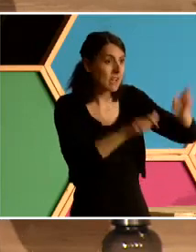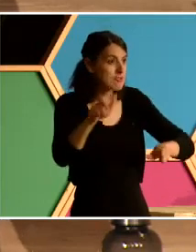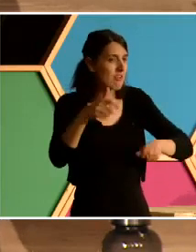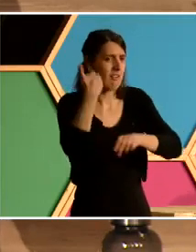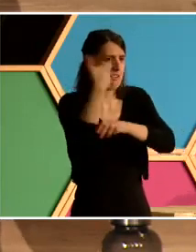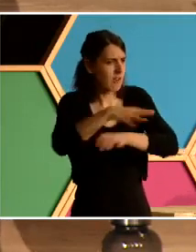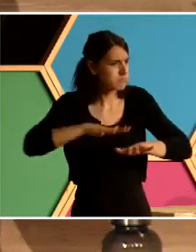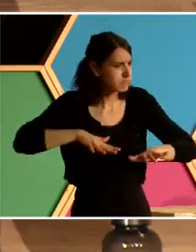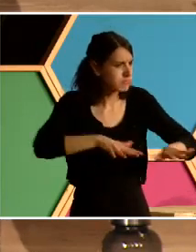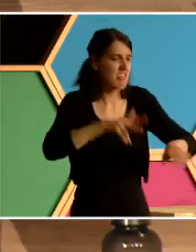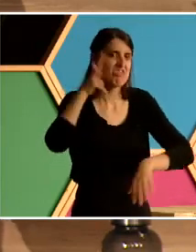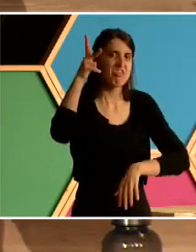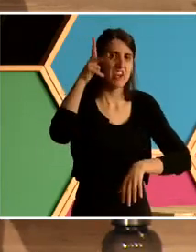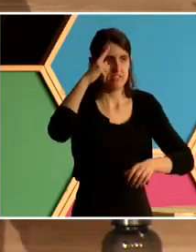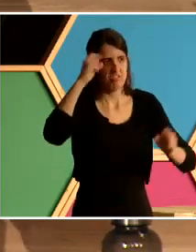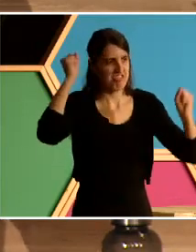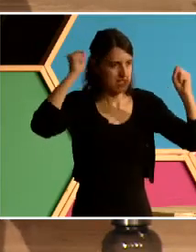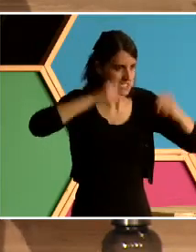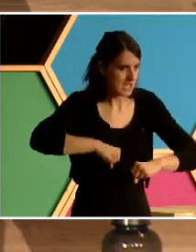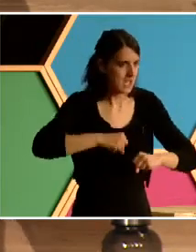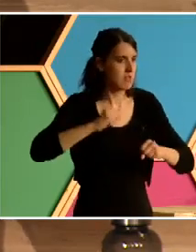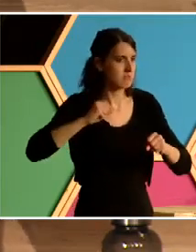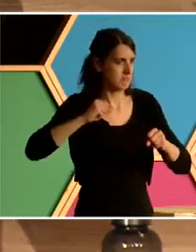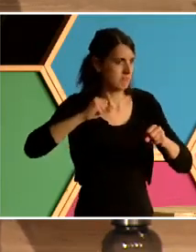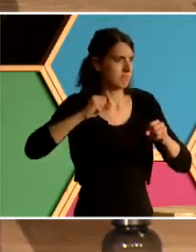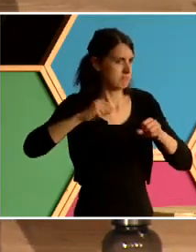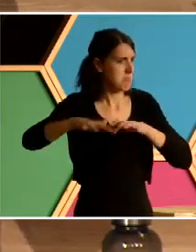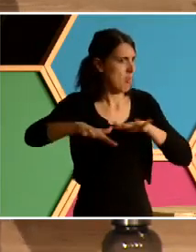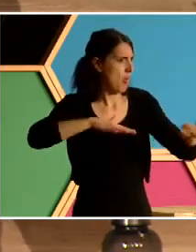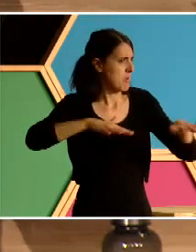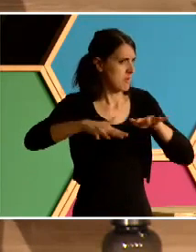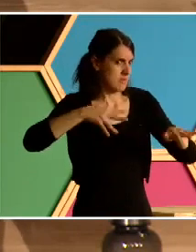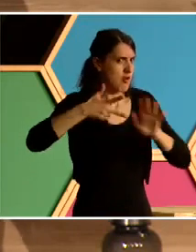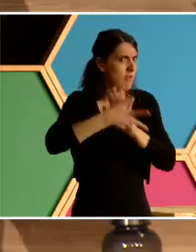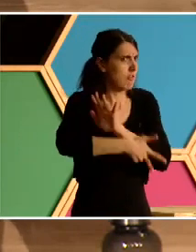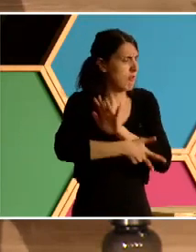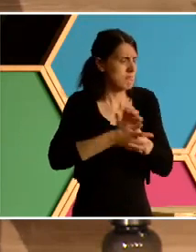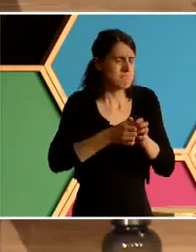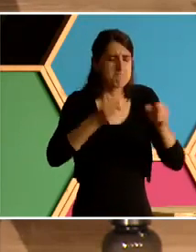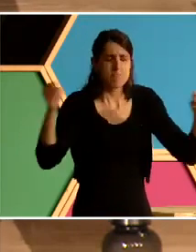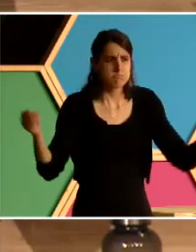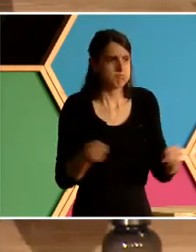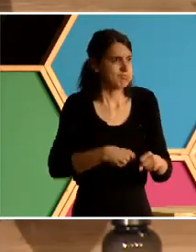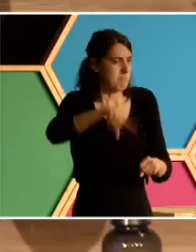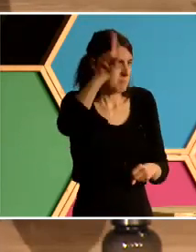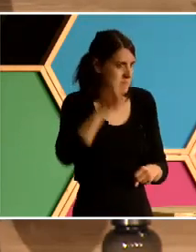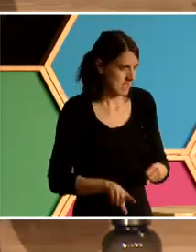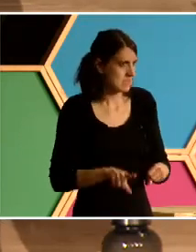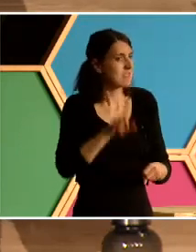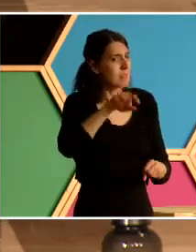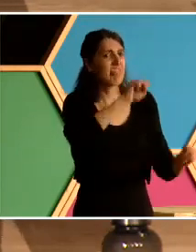el dret a decidir en una de les mobilitzacions més grans de la història per defensar les nostres institucions